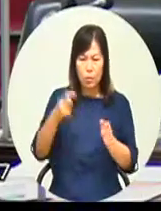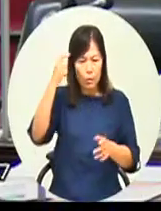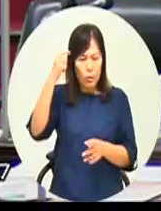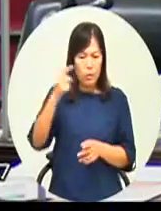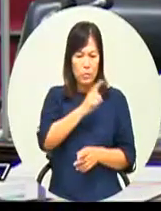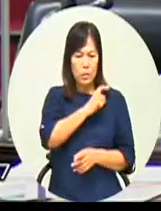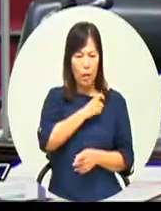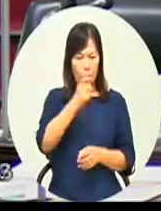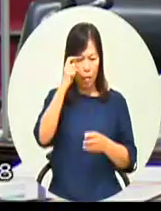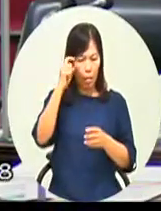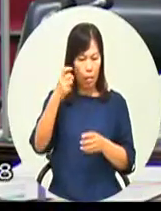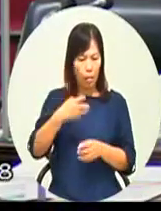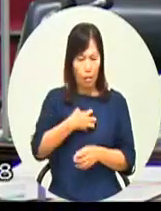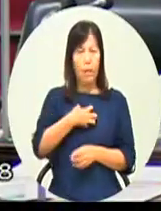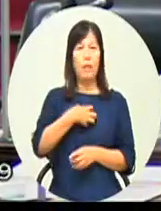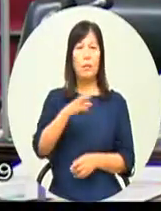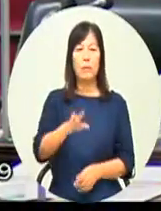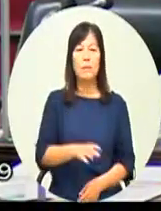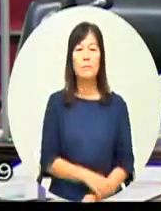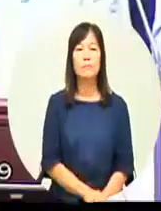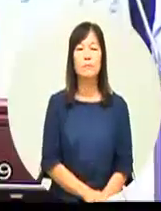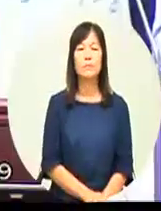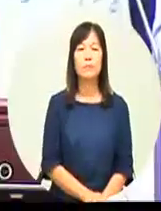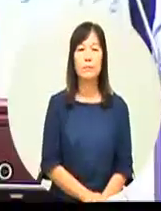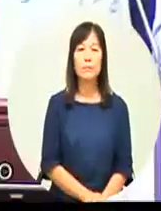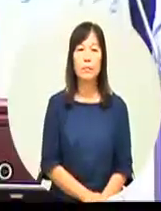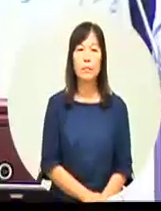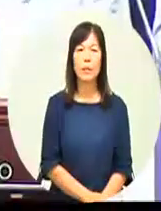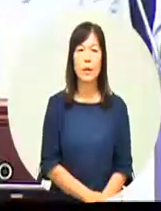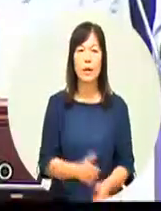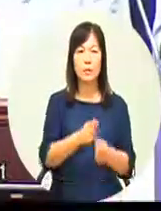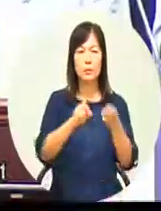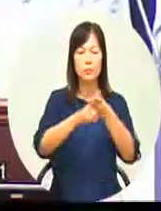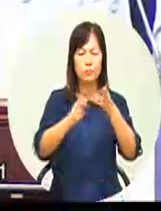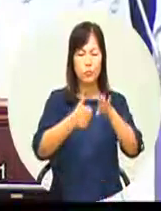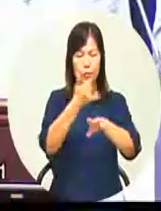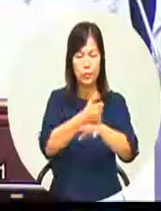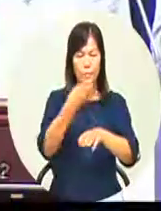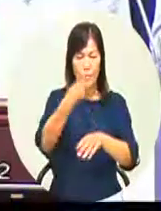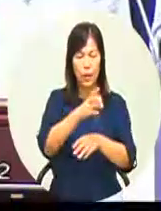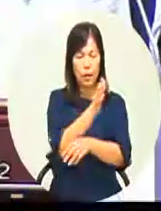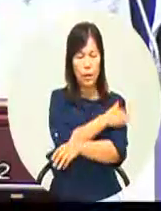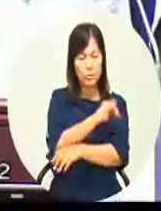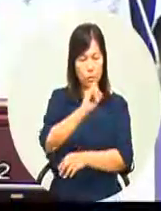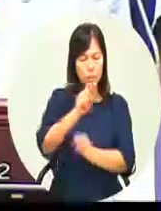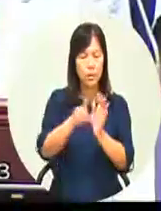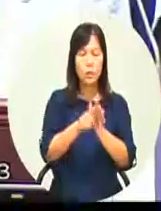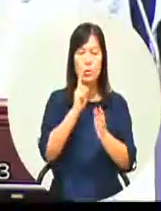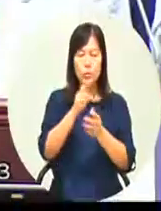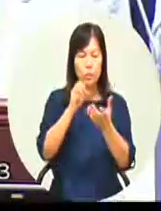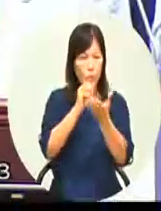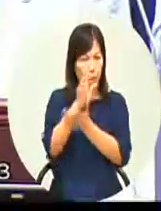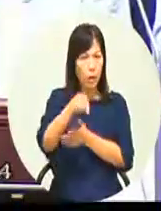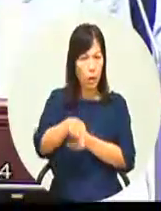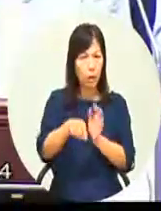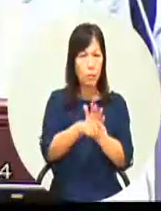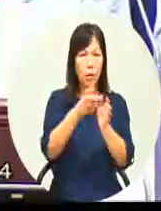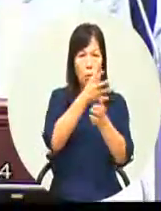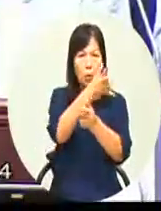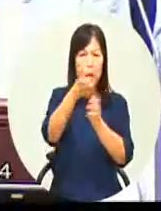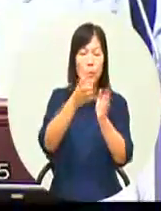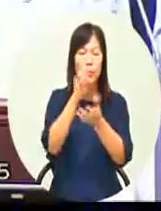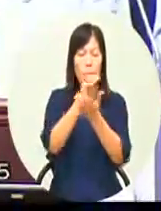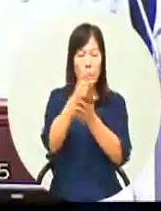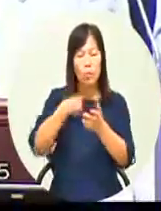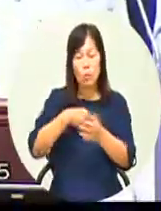蛮诧异的。 对，观光局曾局长请答复。 谢谢主席，谢谢陈议员哈。陈议员讲的这个报告，这个调查报告我是没有